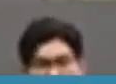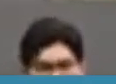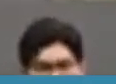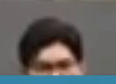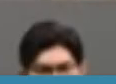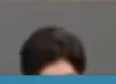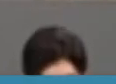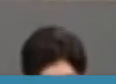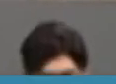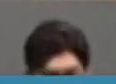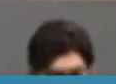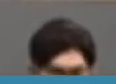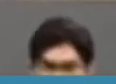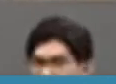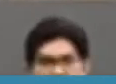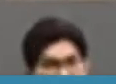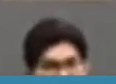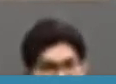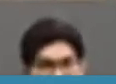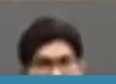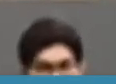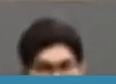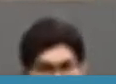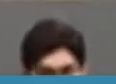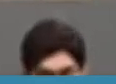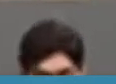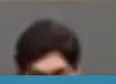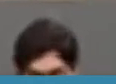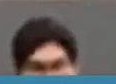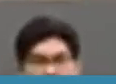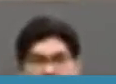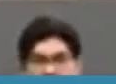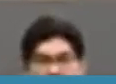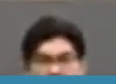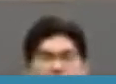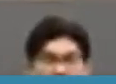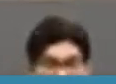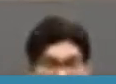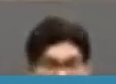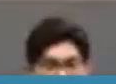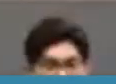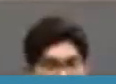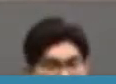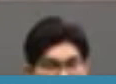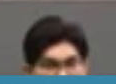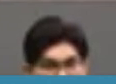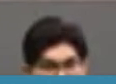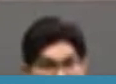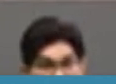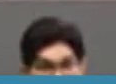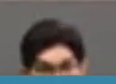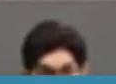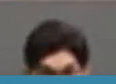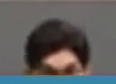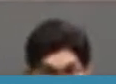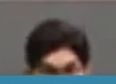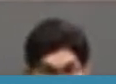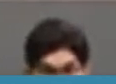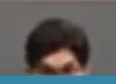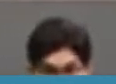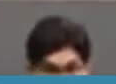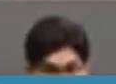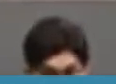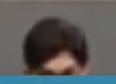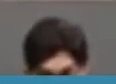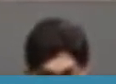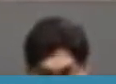านตามกฎหมายที่เกี่ยวกับการเลือกตั้งระหว่างผู้สมัครและผู้ที่เกี่ยวข้องทุกฝ่ายเพื่อให้เข้าสู่กระบวนการสร้างความสมานฉัน